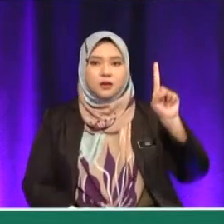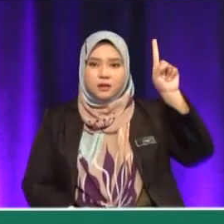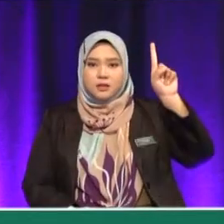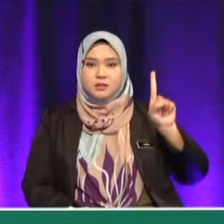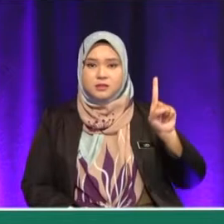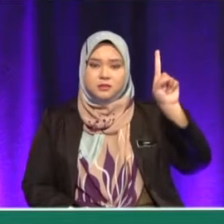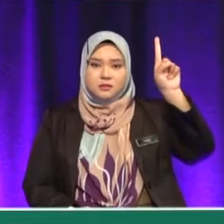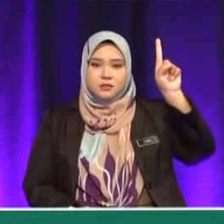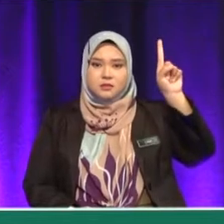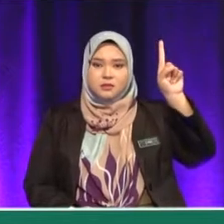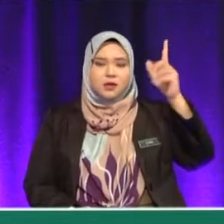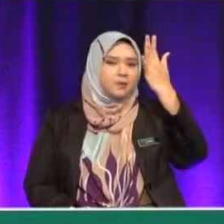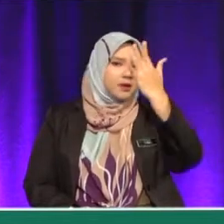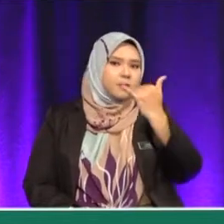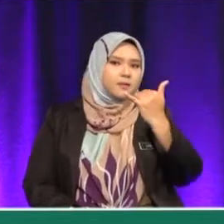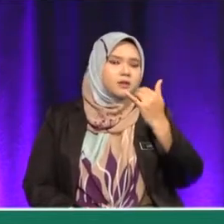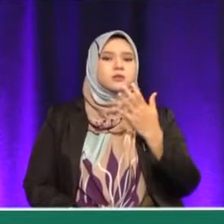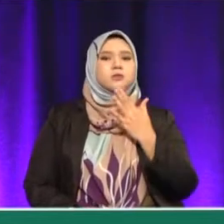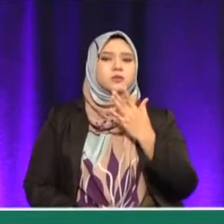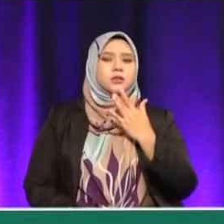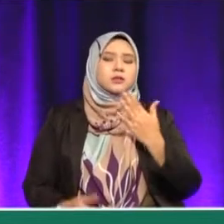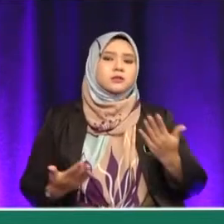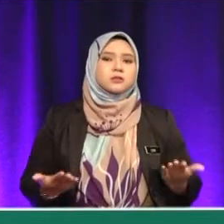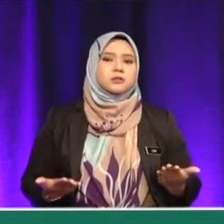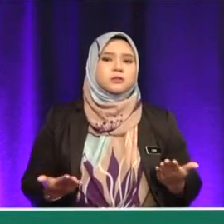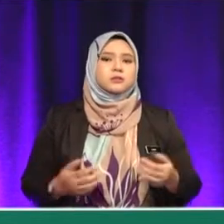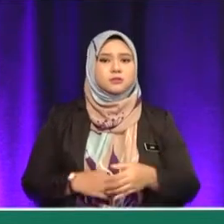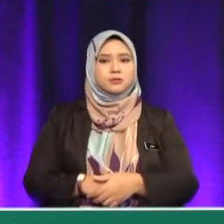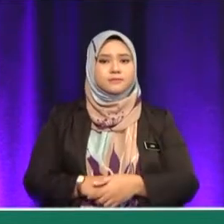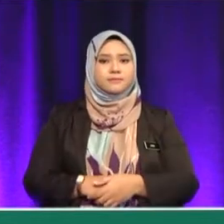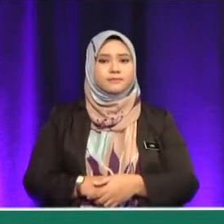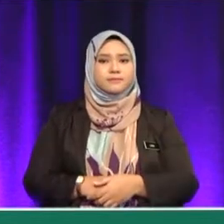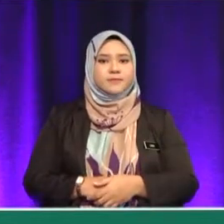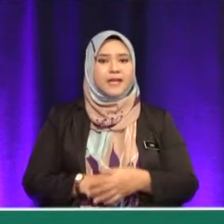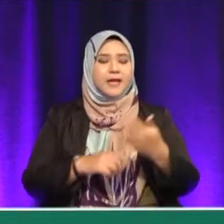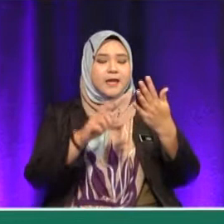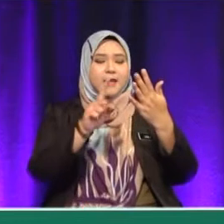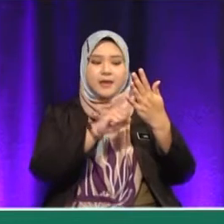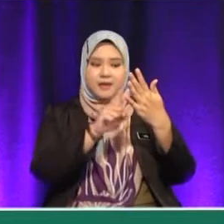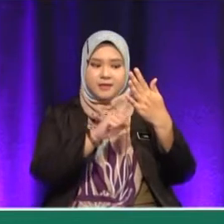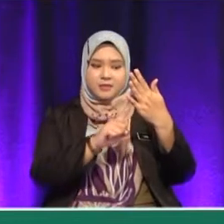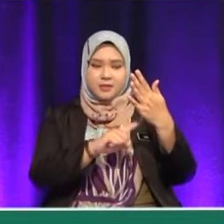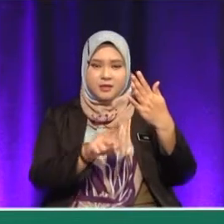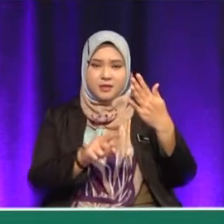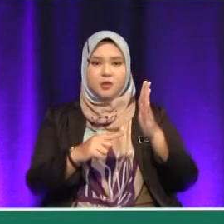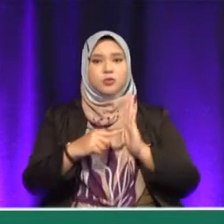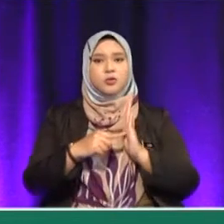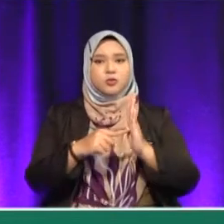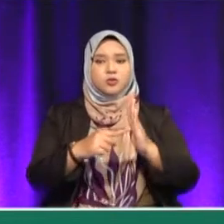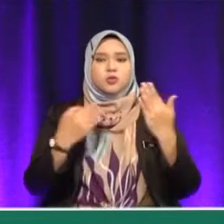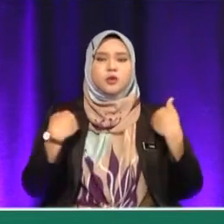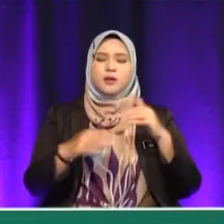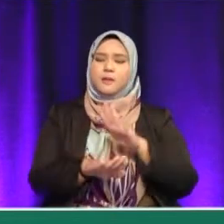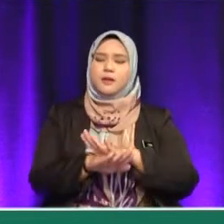bukti prasejarah di lenggong ya jadi di sinilah ya bila orang pergi ke Legong mereka sangat